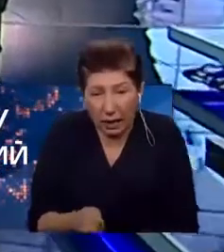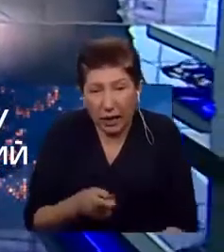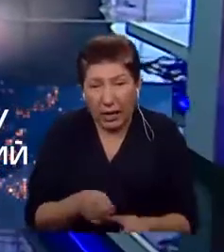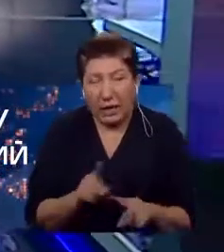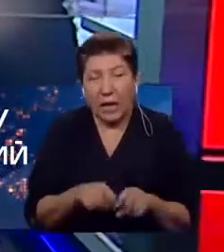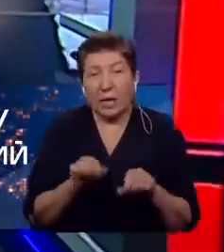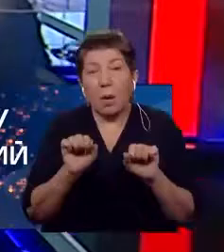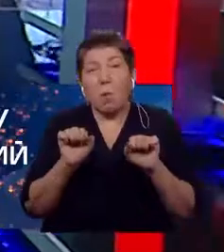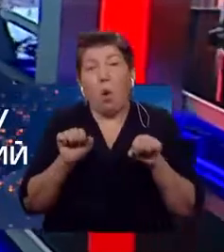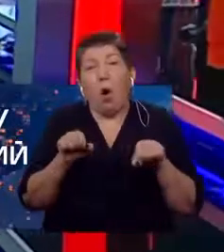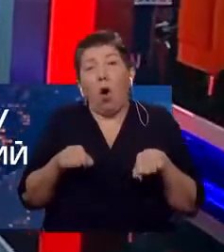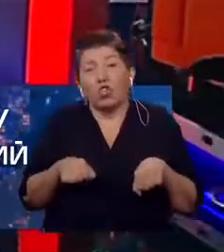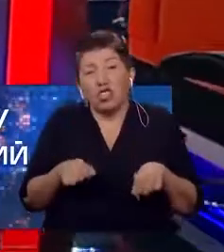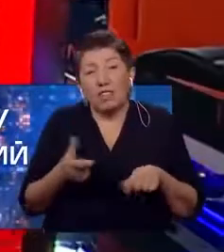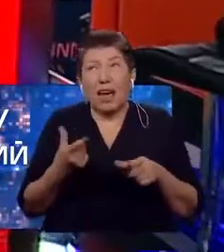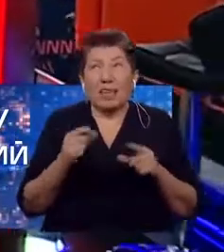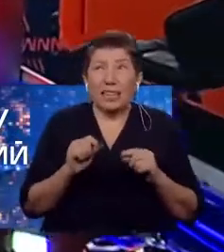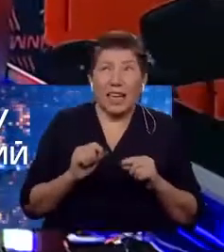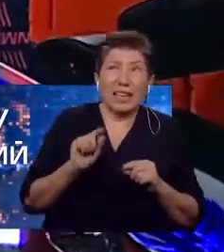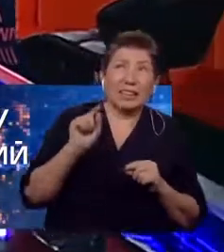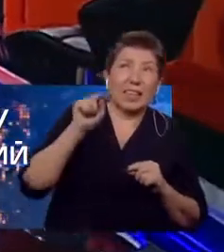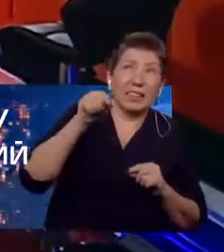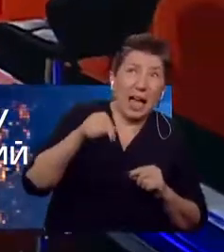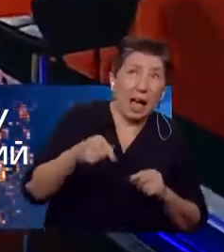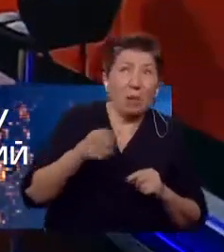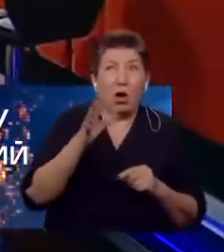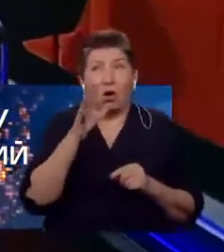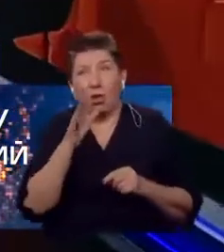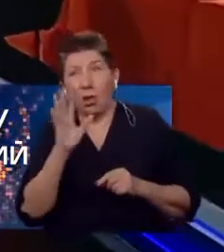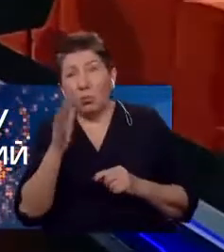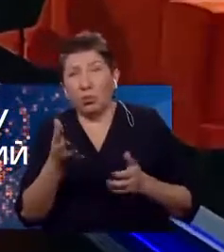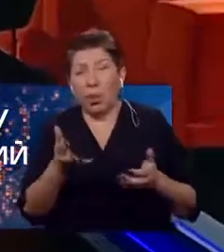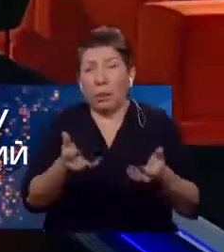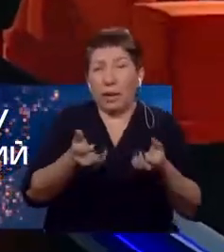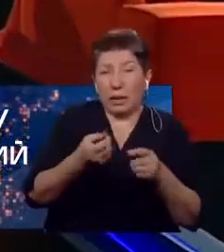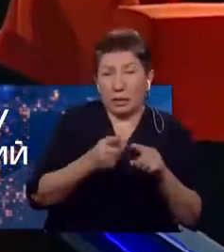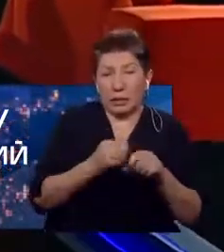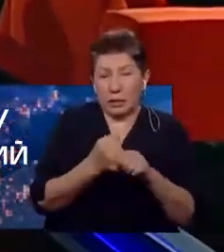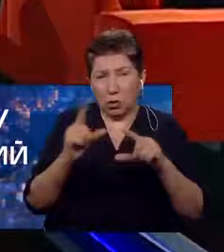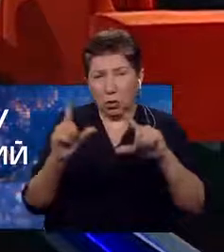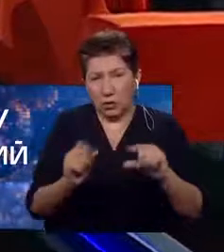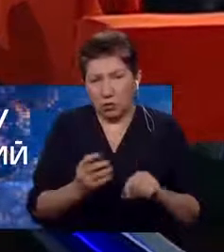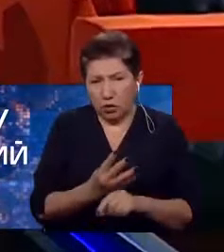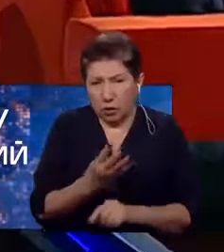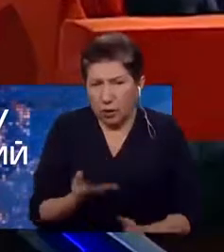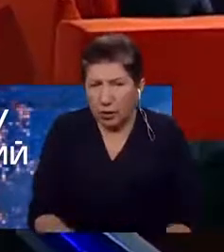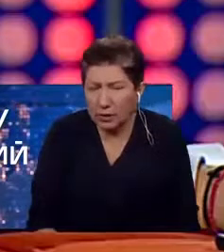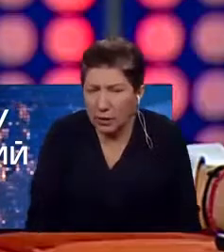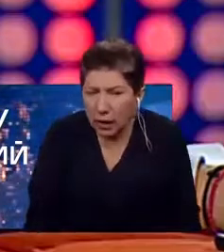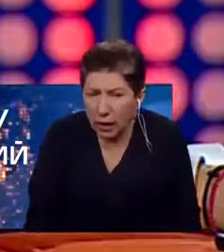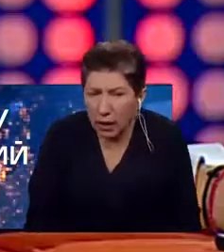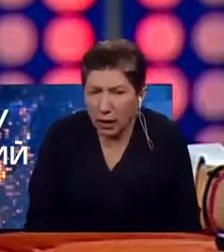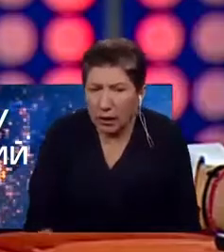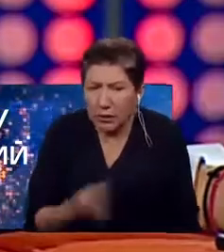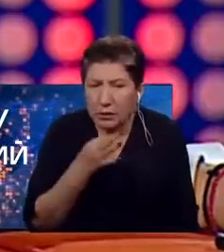який, можливо, десь там, якщо він буде прийнятий, зробить оцю знижку в 4 рази. Скажіть,